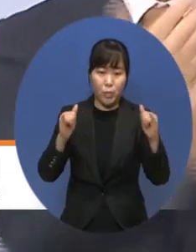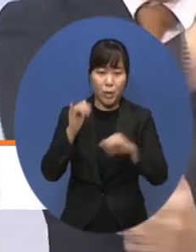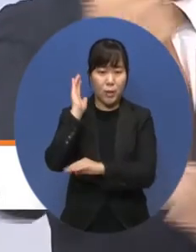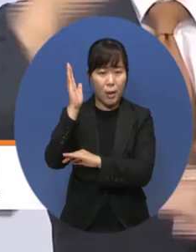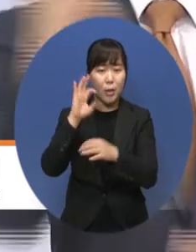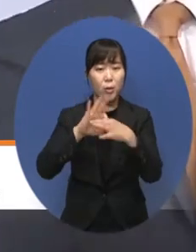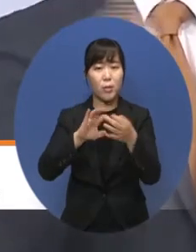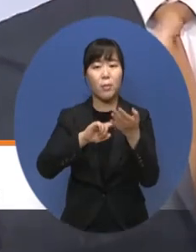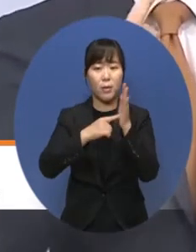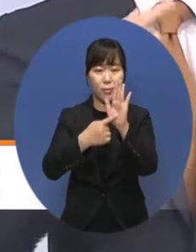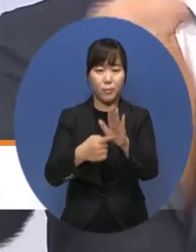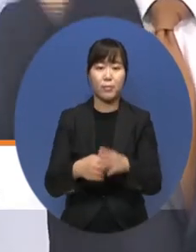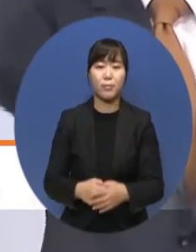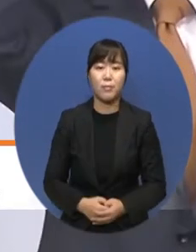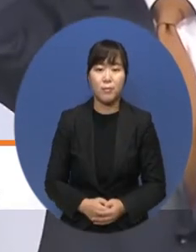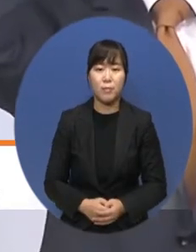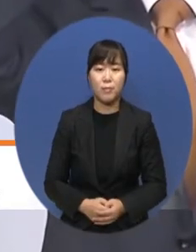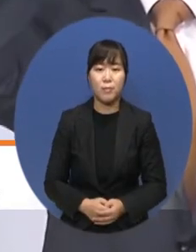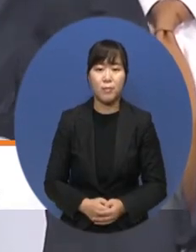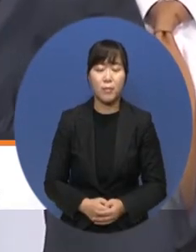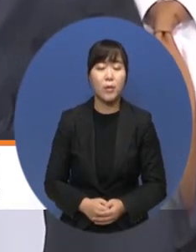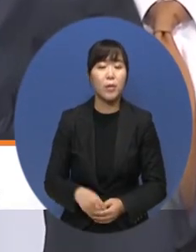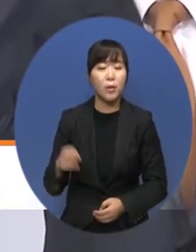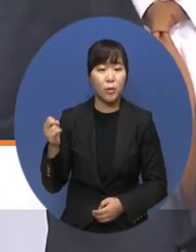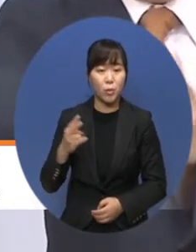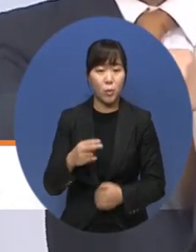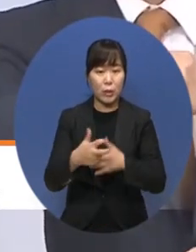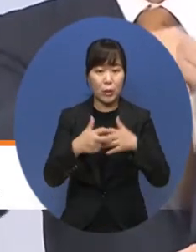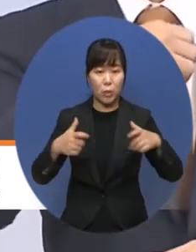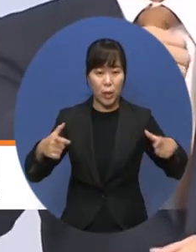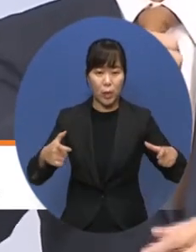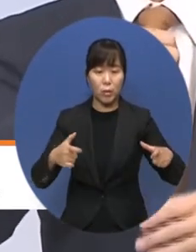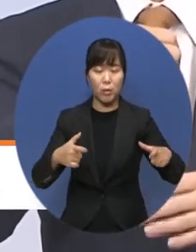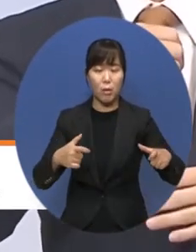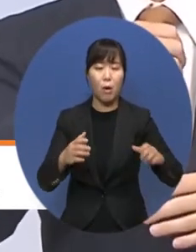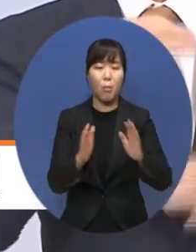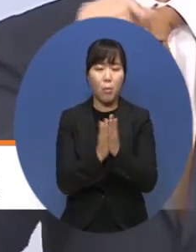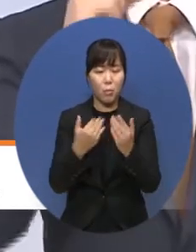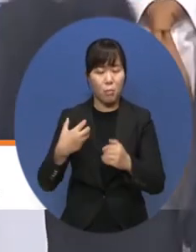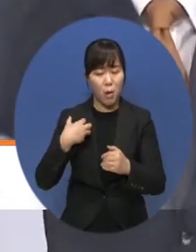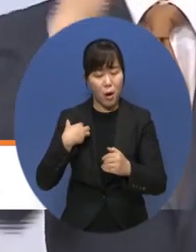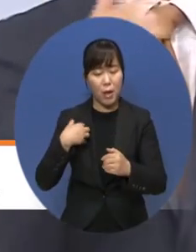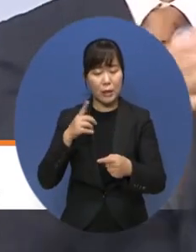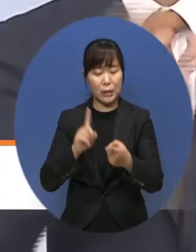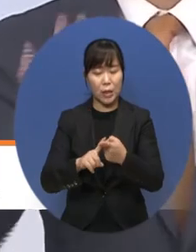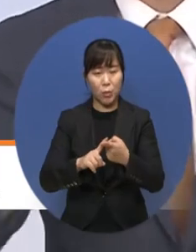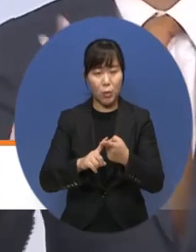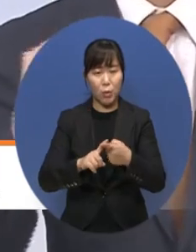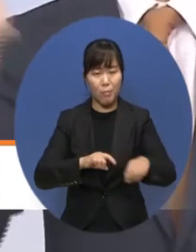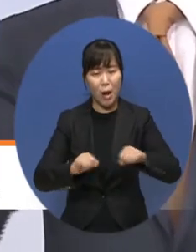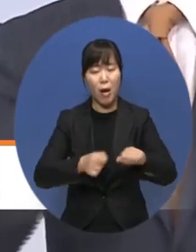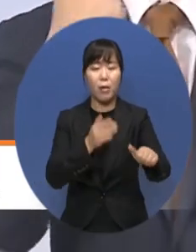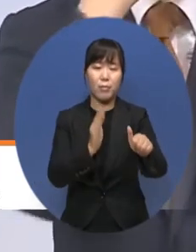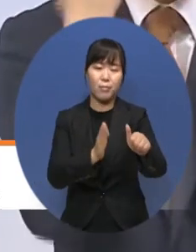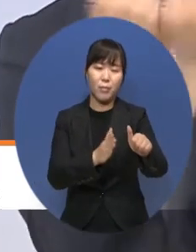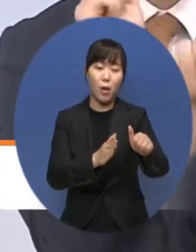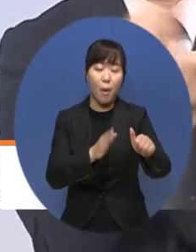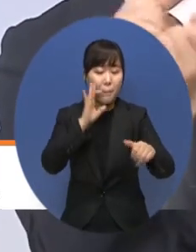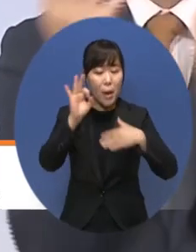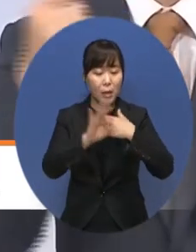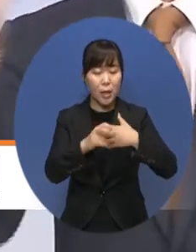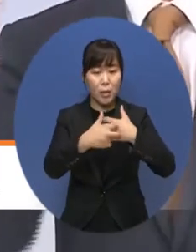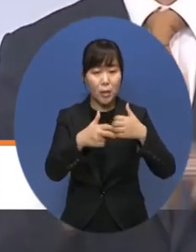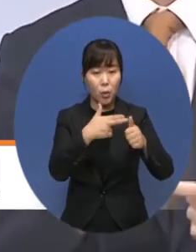밝혔습니다 또한 의료계 는 자신의 자리에서 진류 현장을 지켜 달라 고 촉구하면서 만약